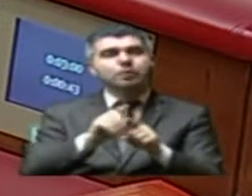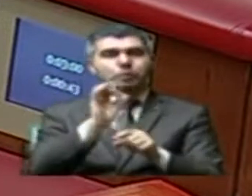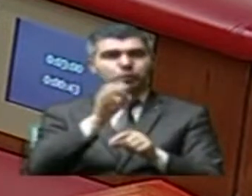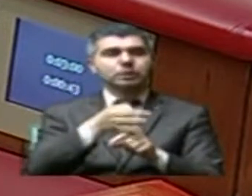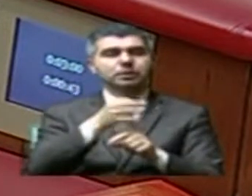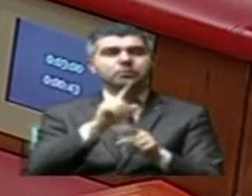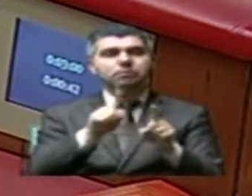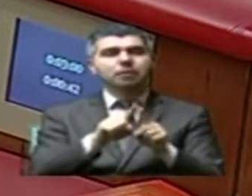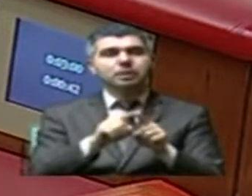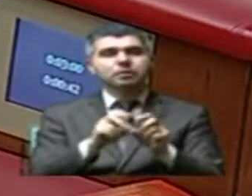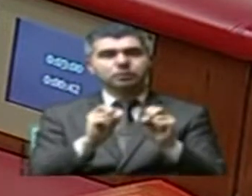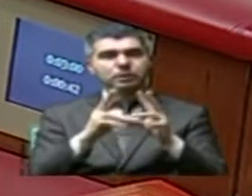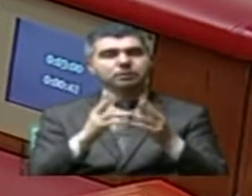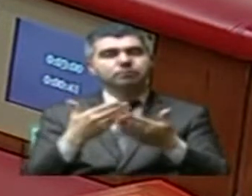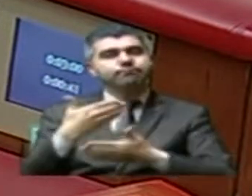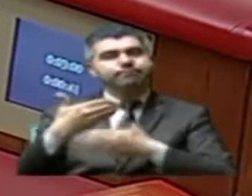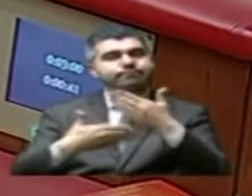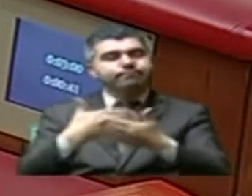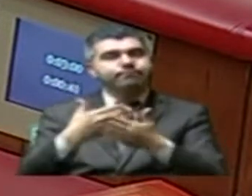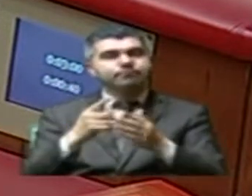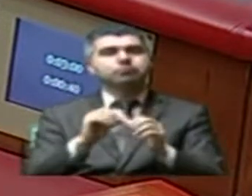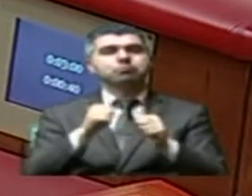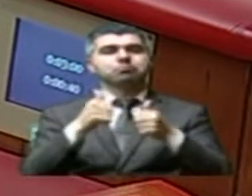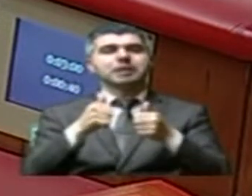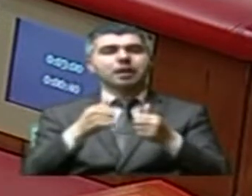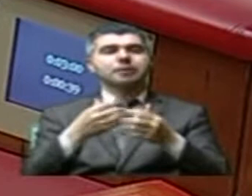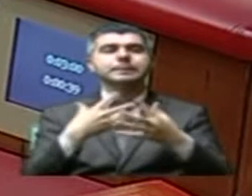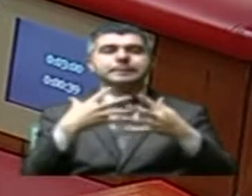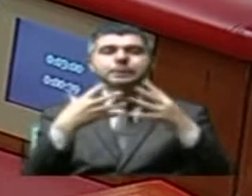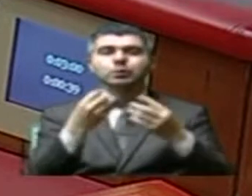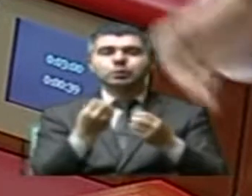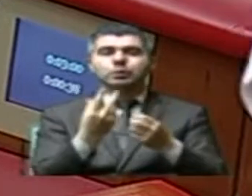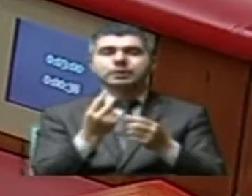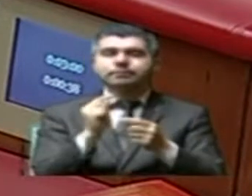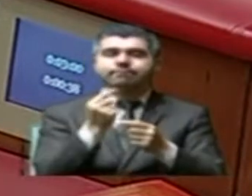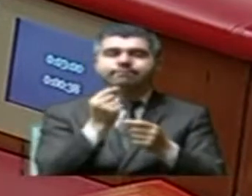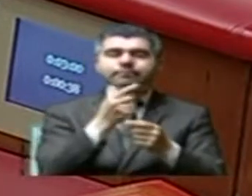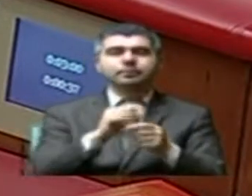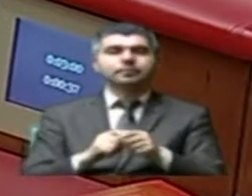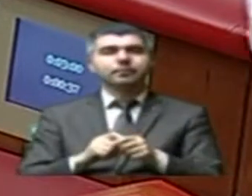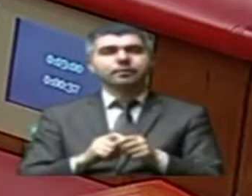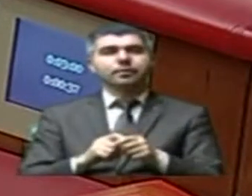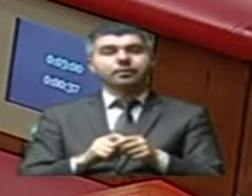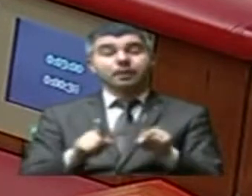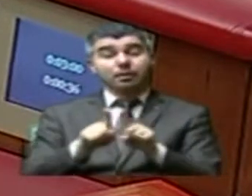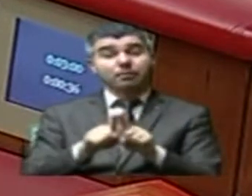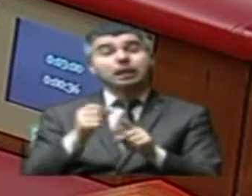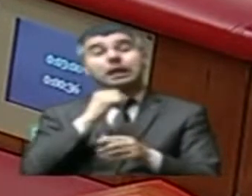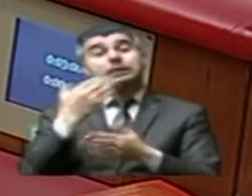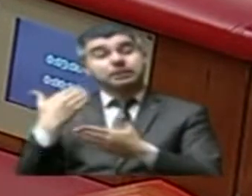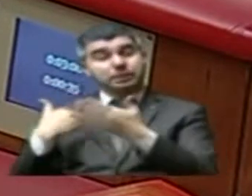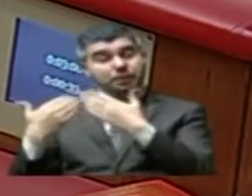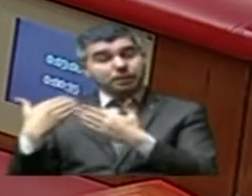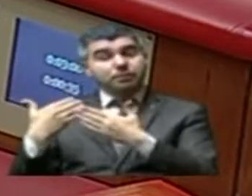ديال بلادنا، وخصوصا في بعض النقاط والمدن الحيوية اللي كتعرف تنمية صناعية وتنمية اقتصادية. بالتالي كانت لهذه